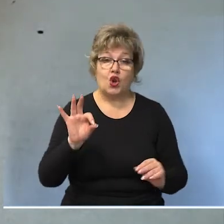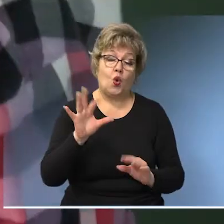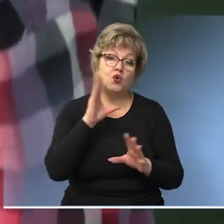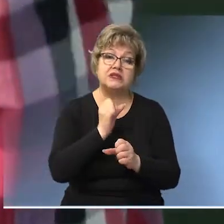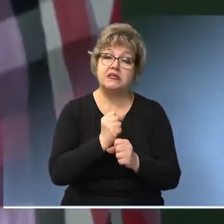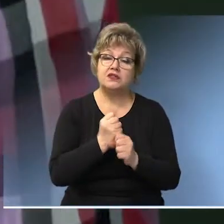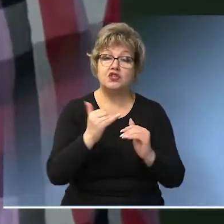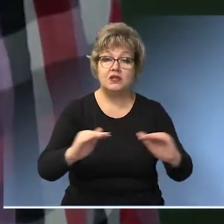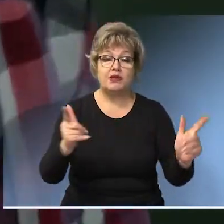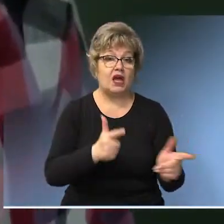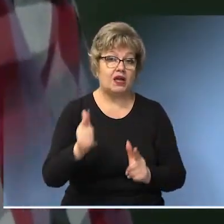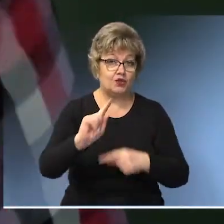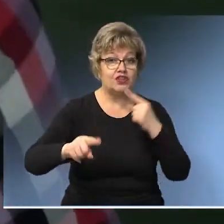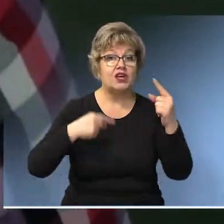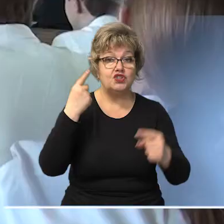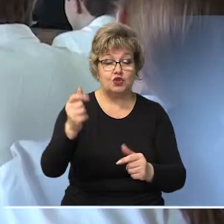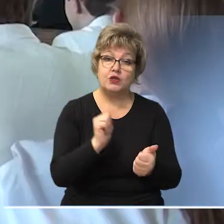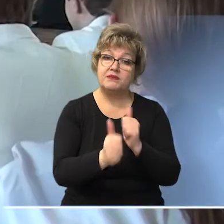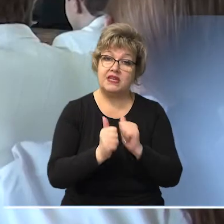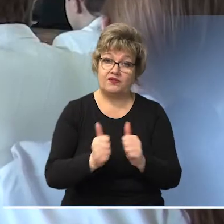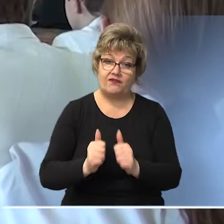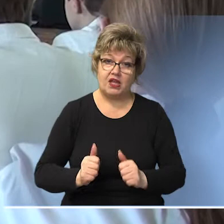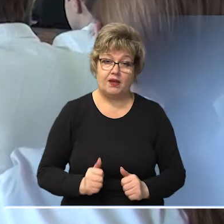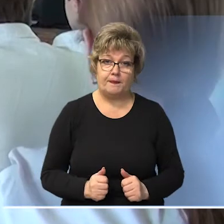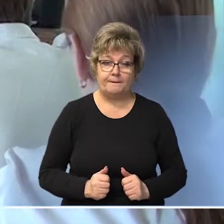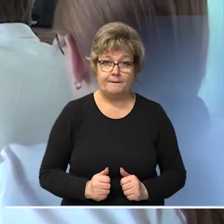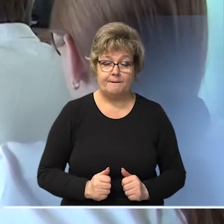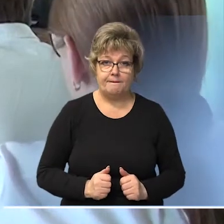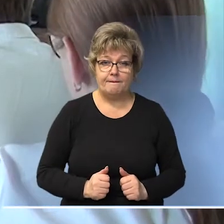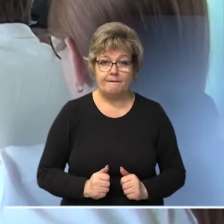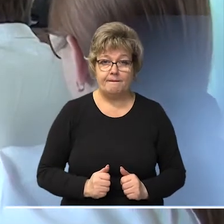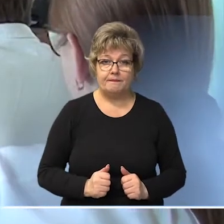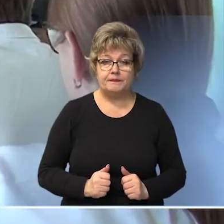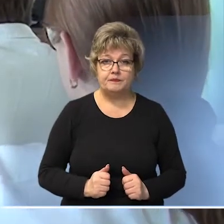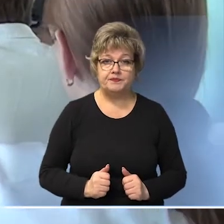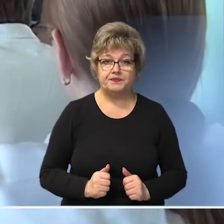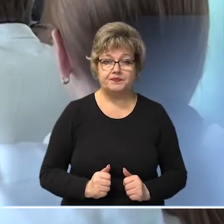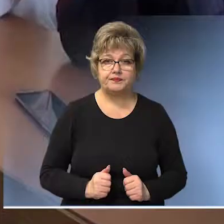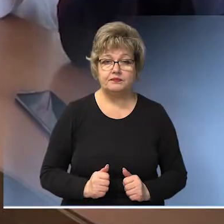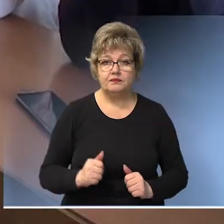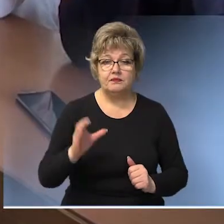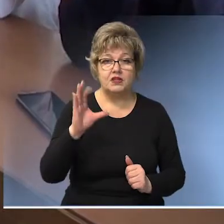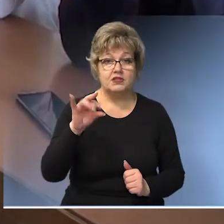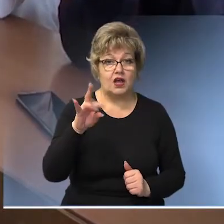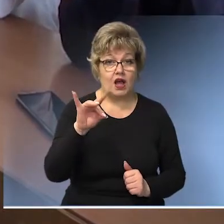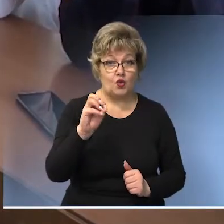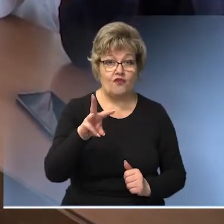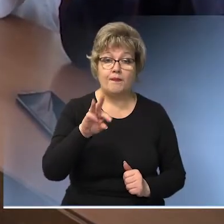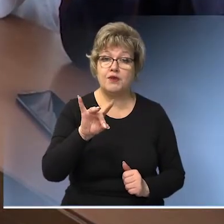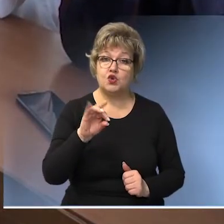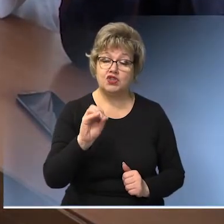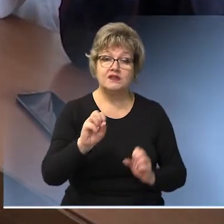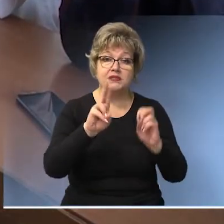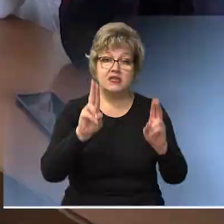делает. Сейчас ребята готовятся к очередным соревнованиям. А ну-ка правильно укладываем. Галина Соколова,